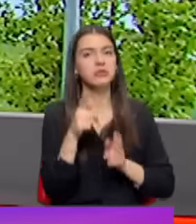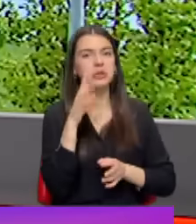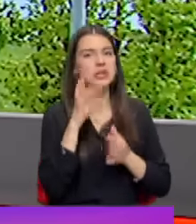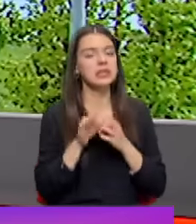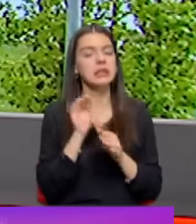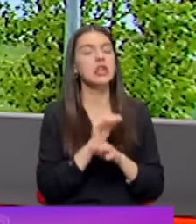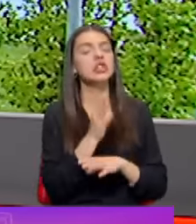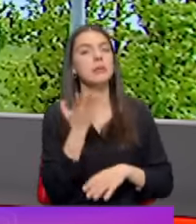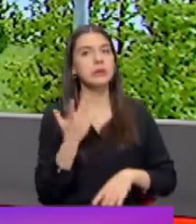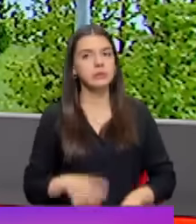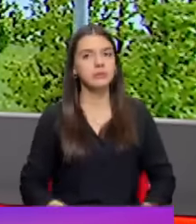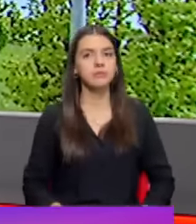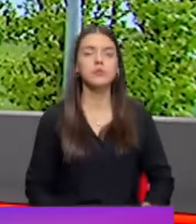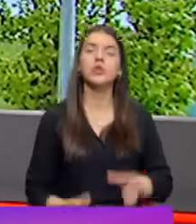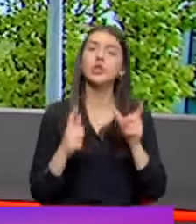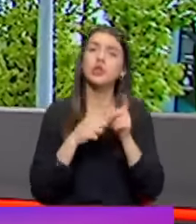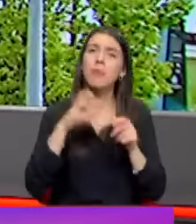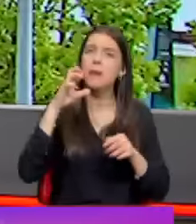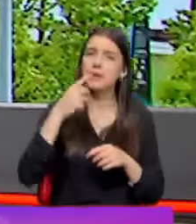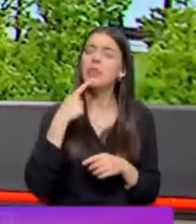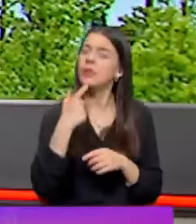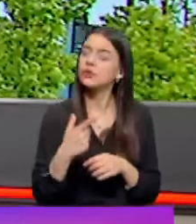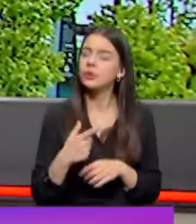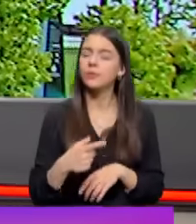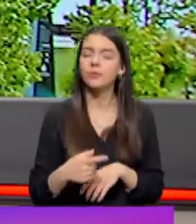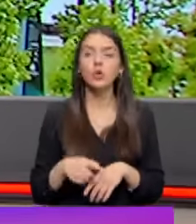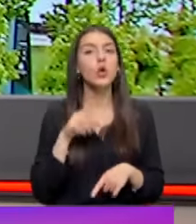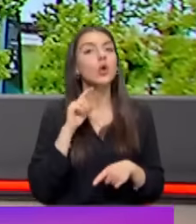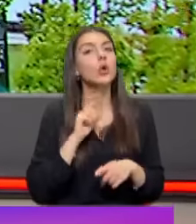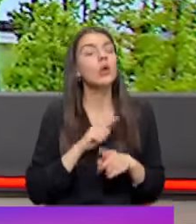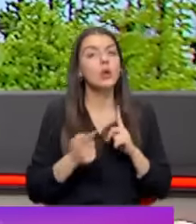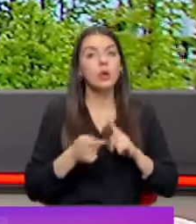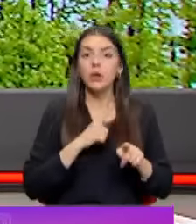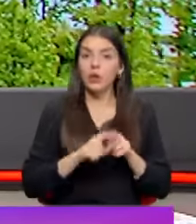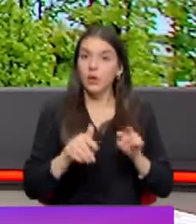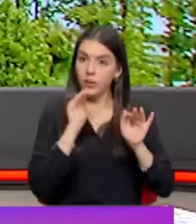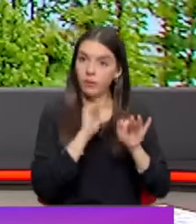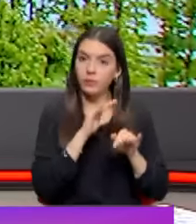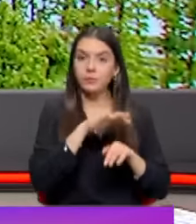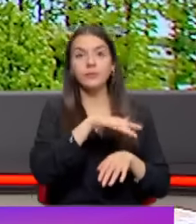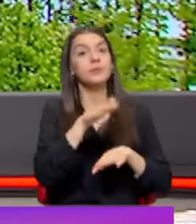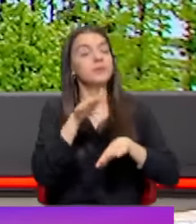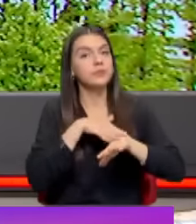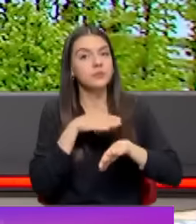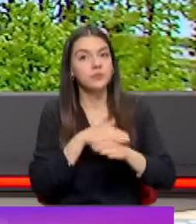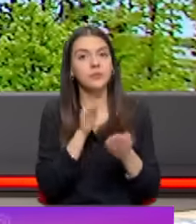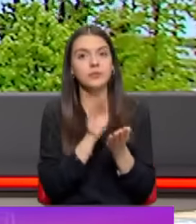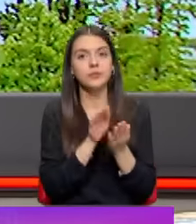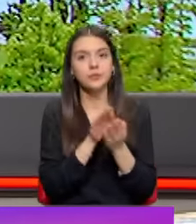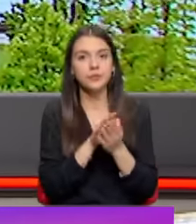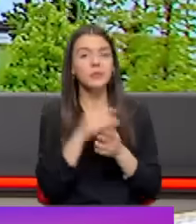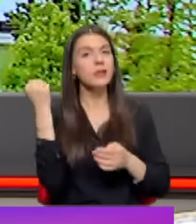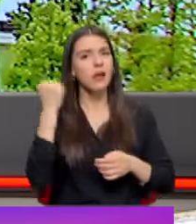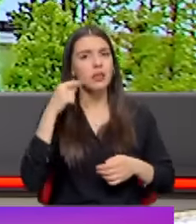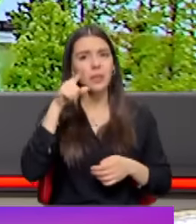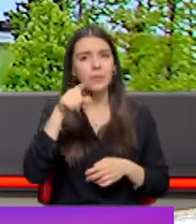Pınar günaydın. Hükümet destekli kedi köpek katliamına meclisin Avrupa'ya örnek